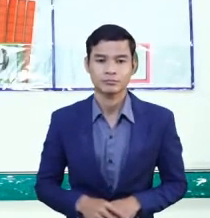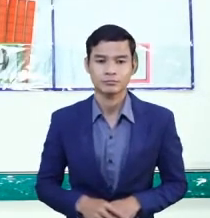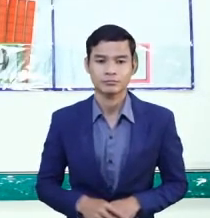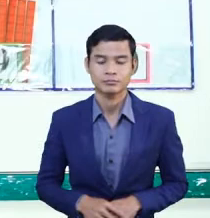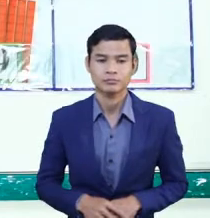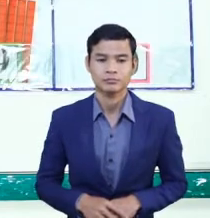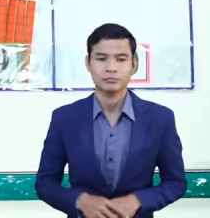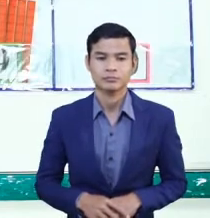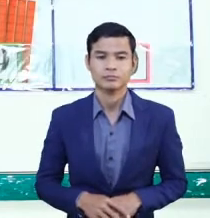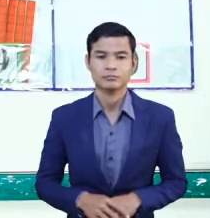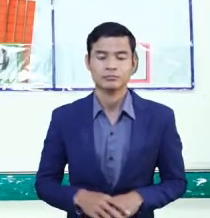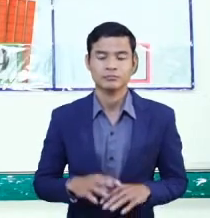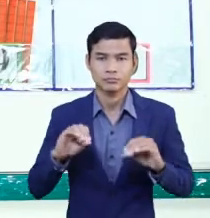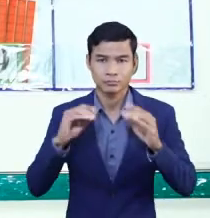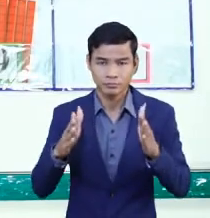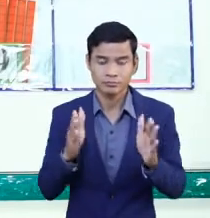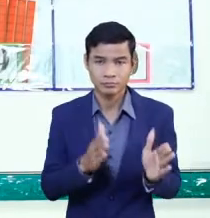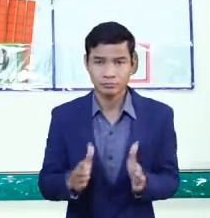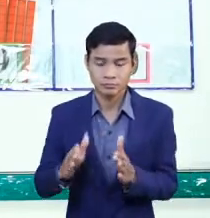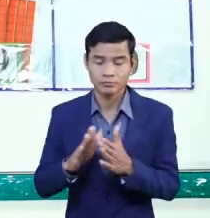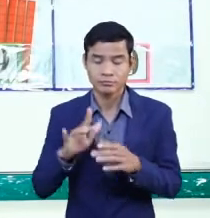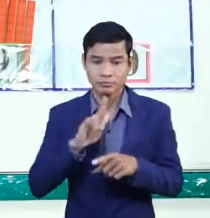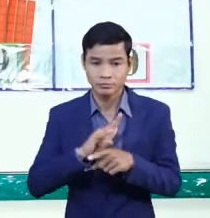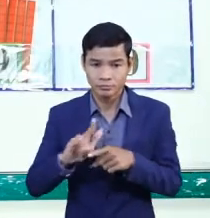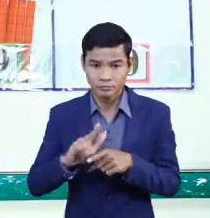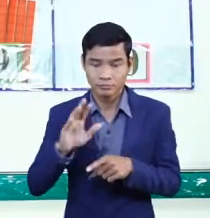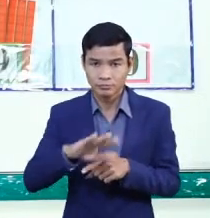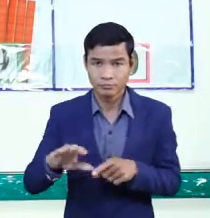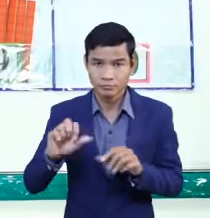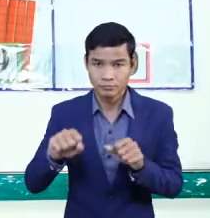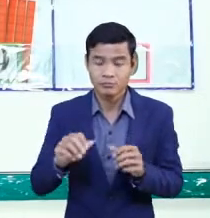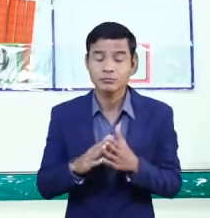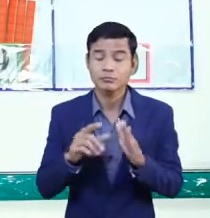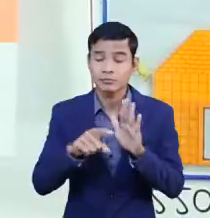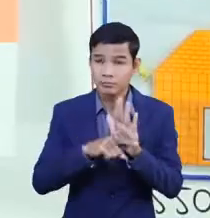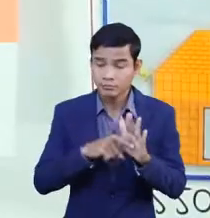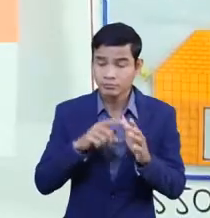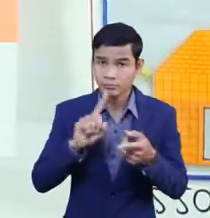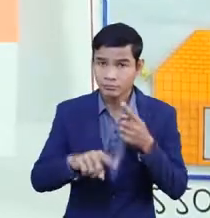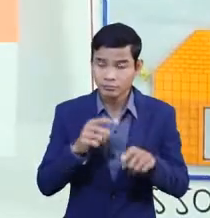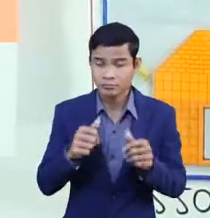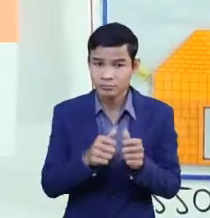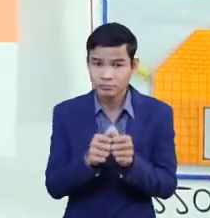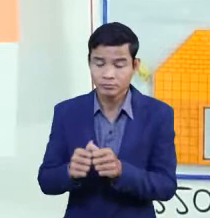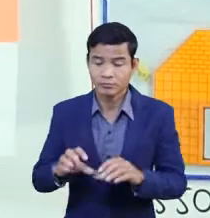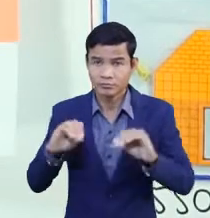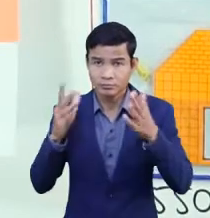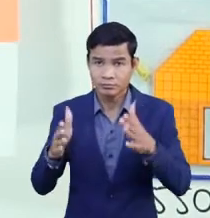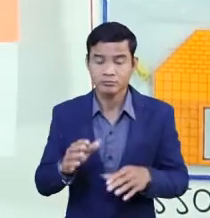តោះអញ្ចឹងអ្នកគ្រូនឹងរៀបវាជាប្រមាណវិធីយើងដកលេខជាមួយគ្នាណាកូនណាតោះ